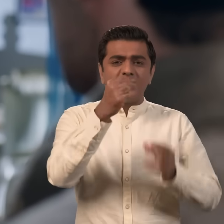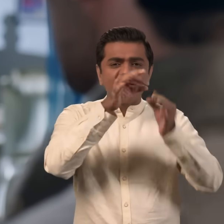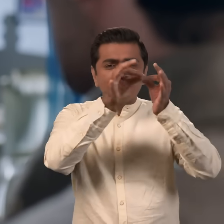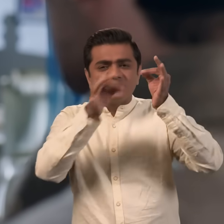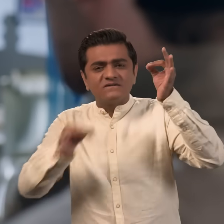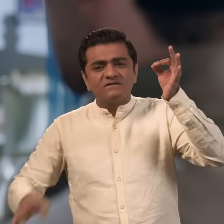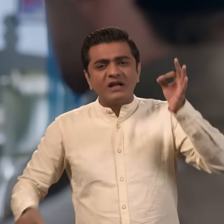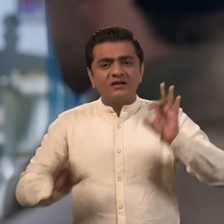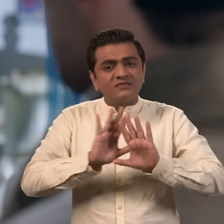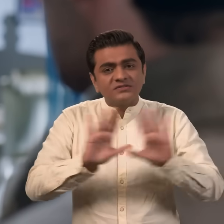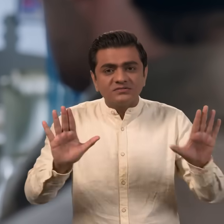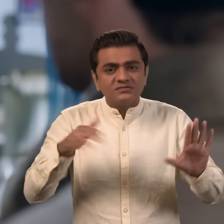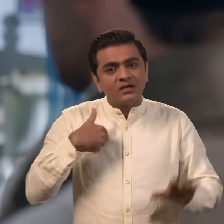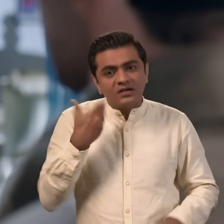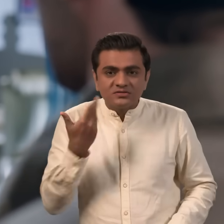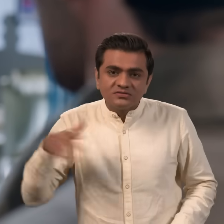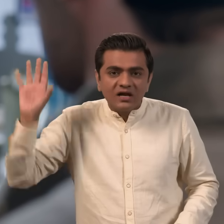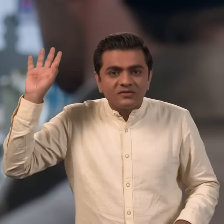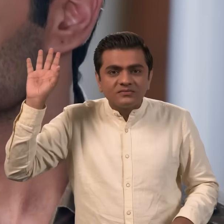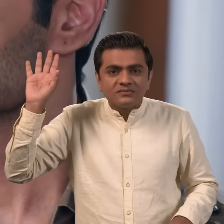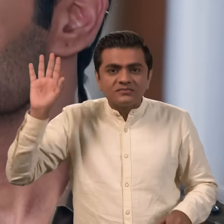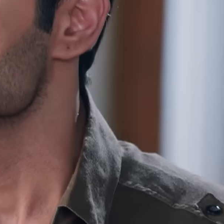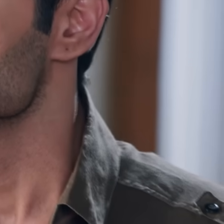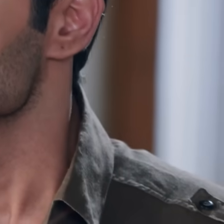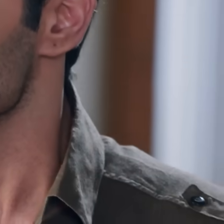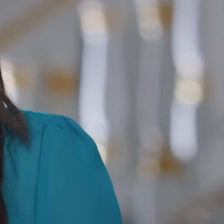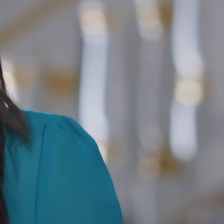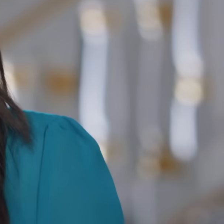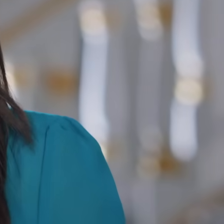अगर आपका लेक्चर खत्म हो गया भैया तो मैं जाऊं?